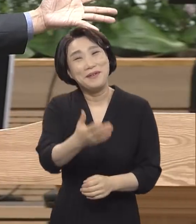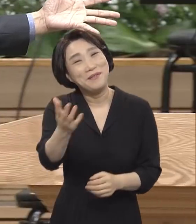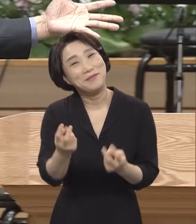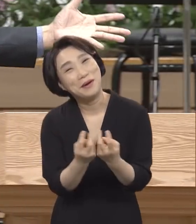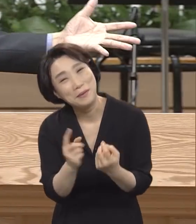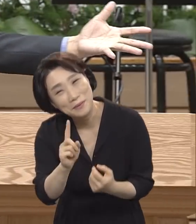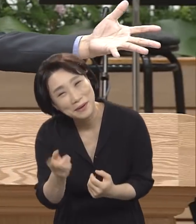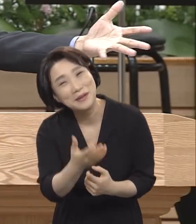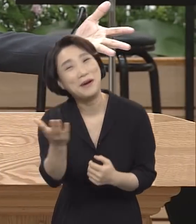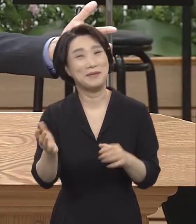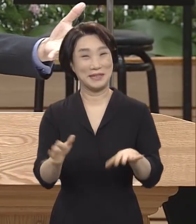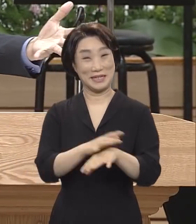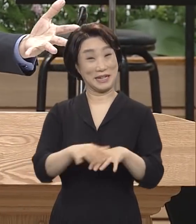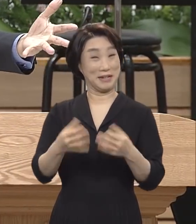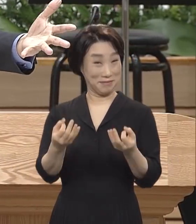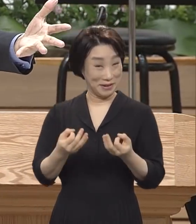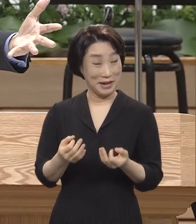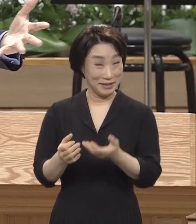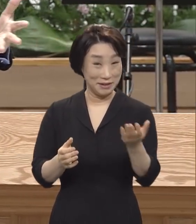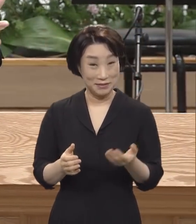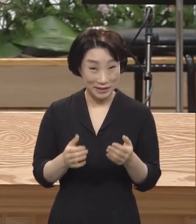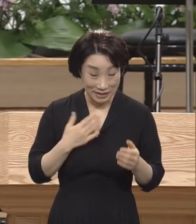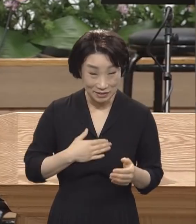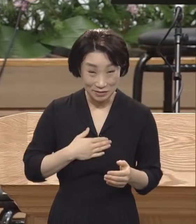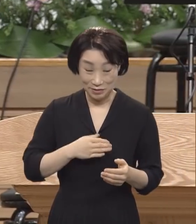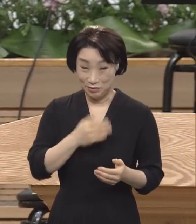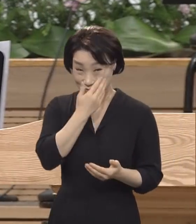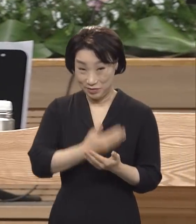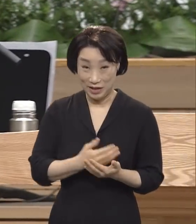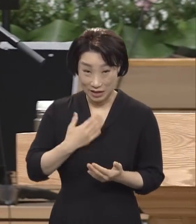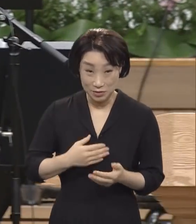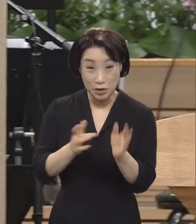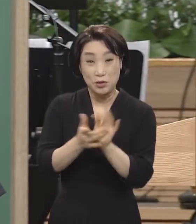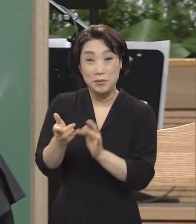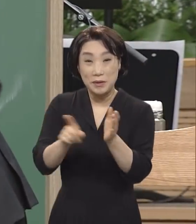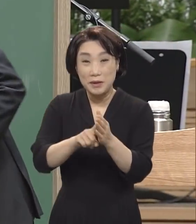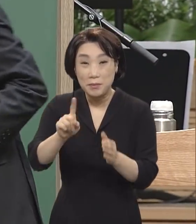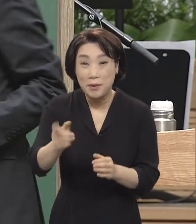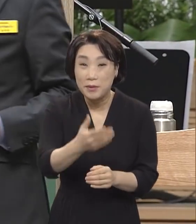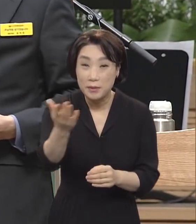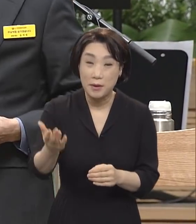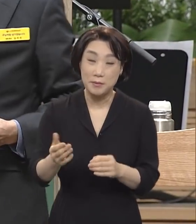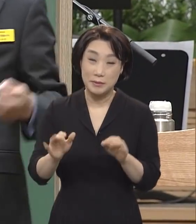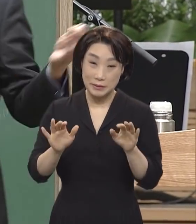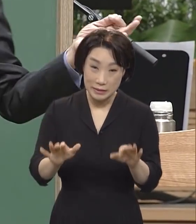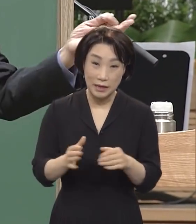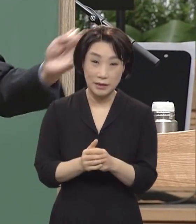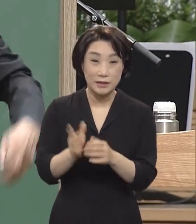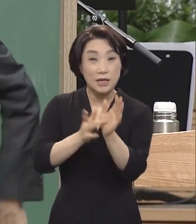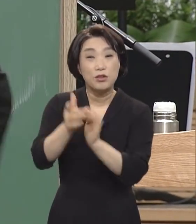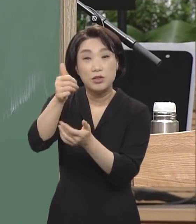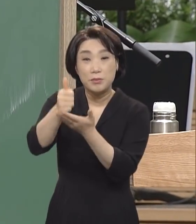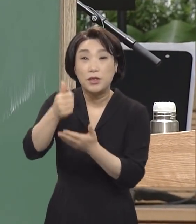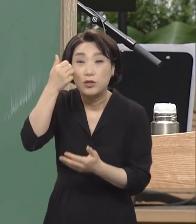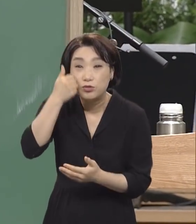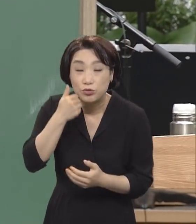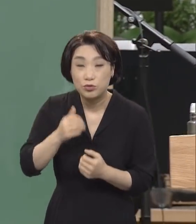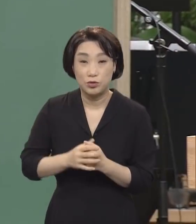잘 들어요 가장 중요한 일이다 예수 믿는 것이 무엇이냐 예수는